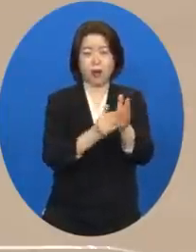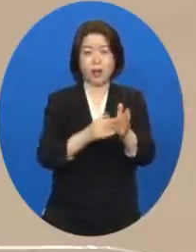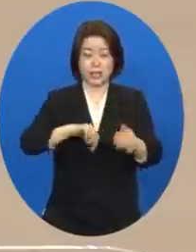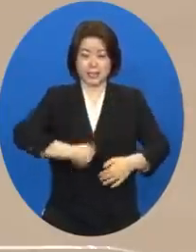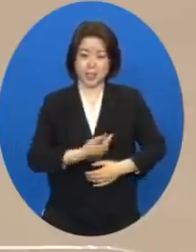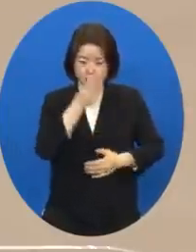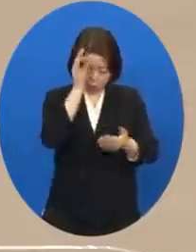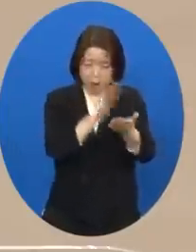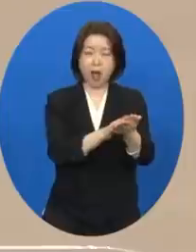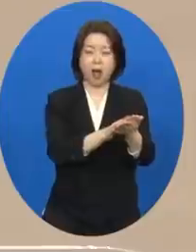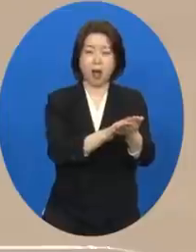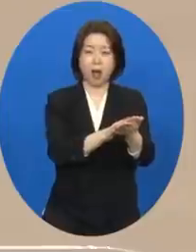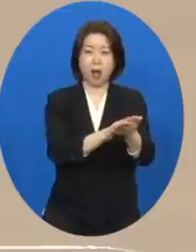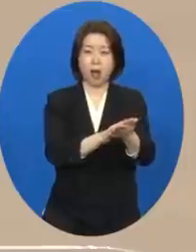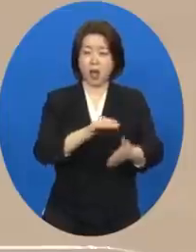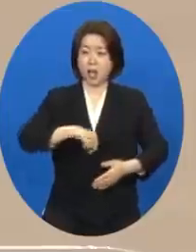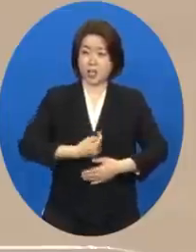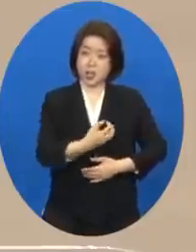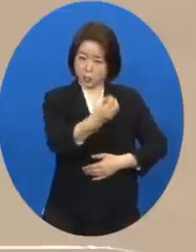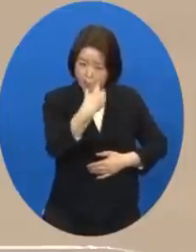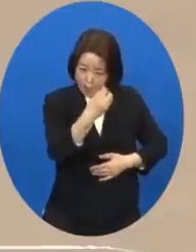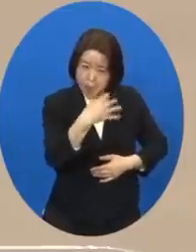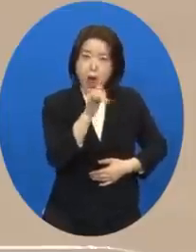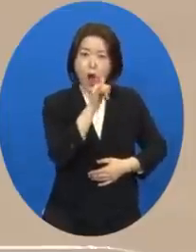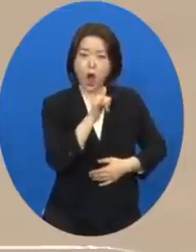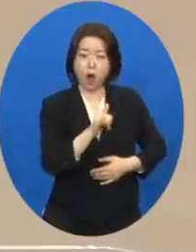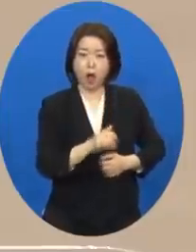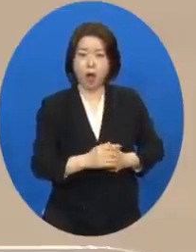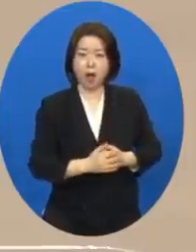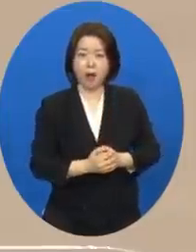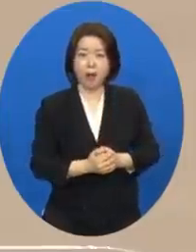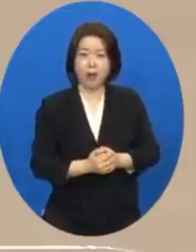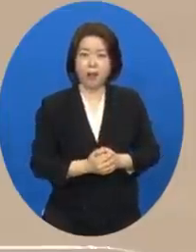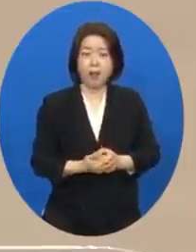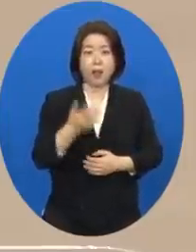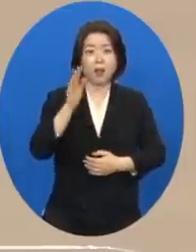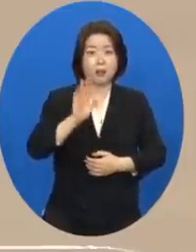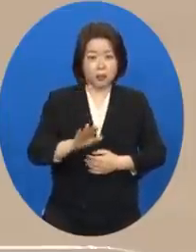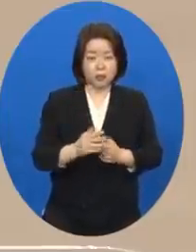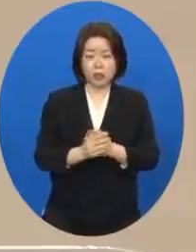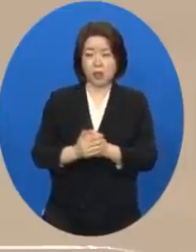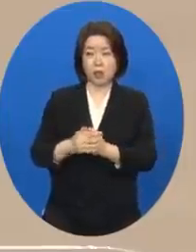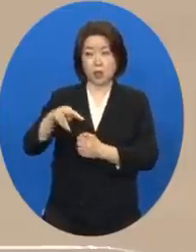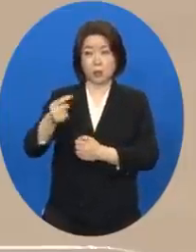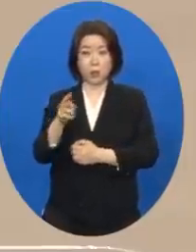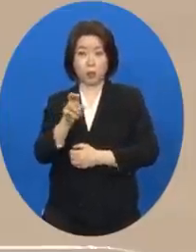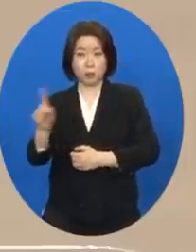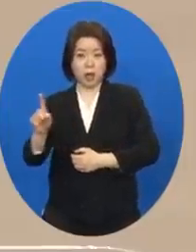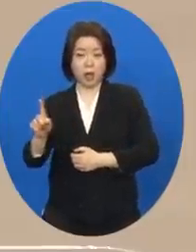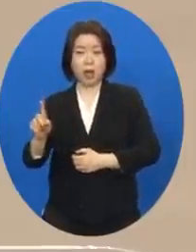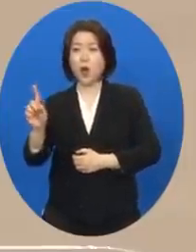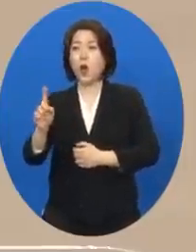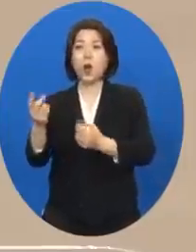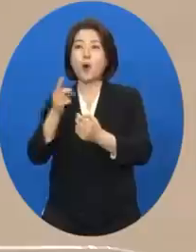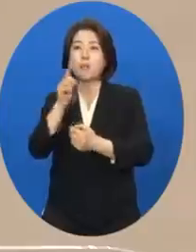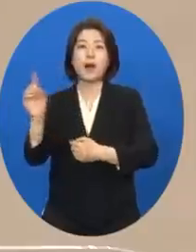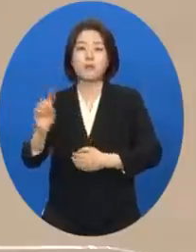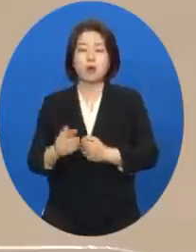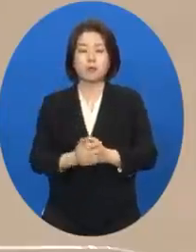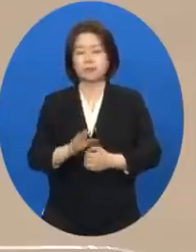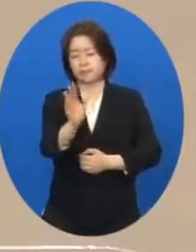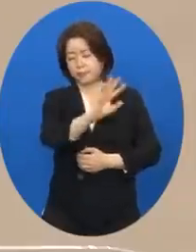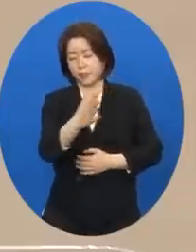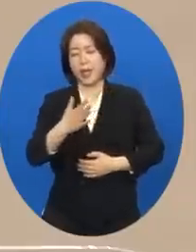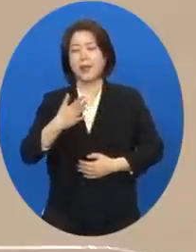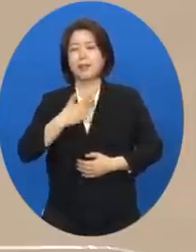보았다는 겁니다 자기들에게 말씀하셨다는 거예요 그런데도 도마는 어떻게 말했죠 내가 만나기